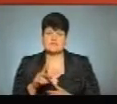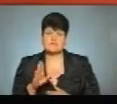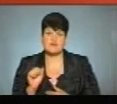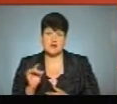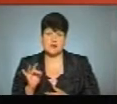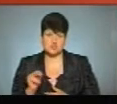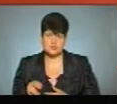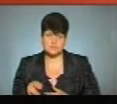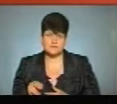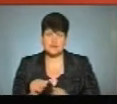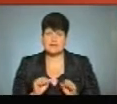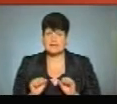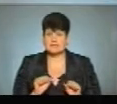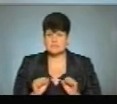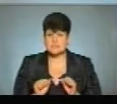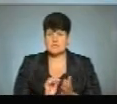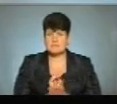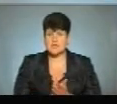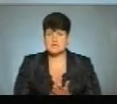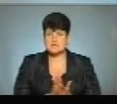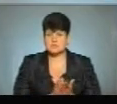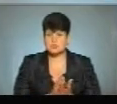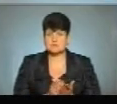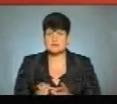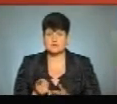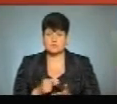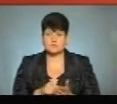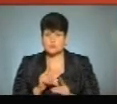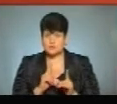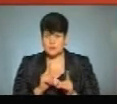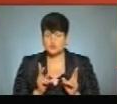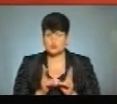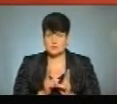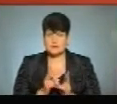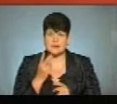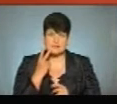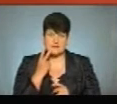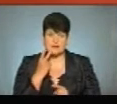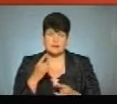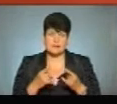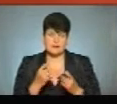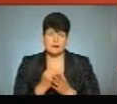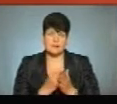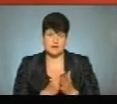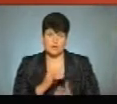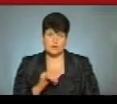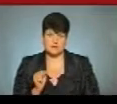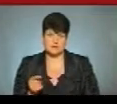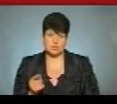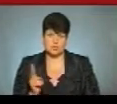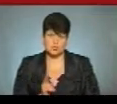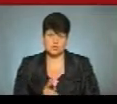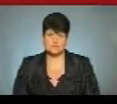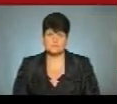Зварич, керівницею прес-служби Тернопільської міської ради. Зустрінемося, як завжди, на телеканалі «UA Тернопіль». До зустрічі!